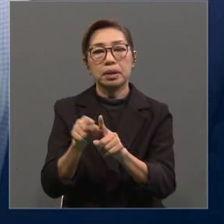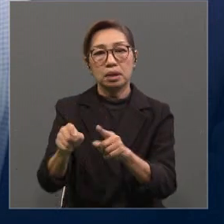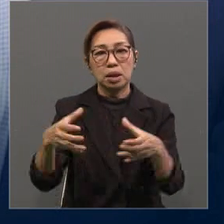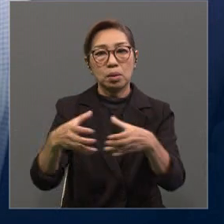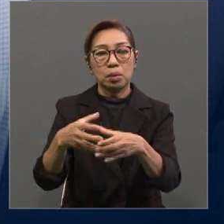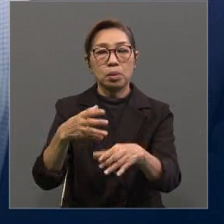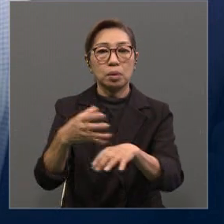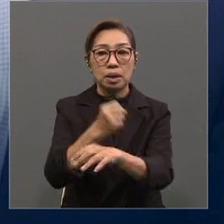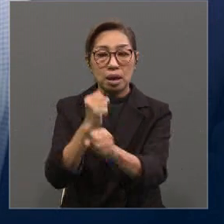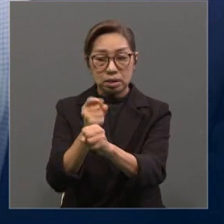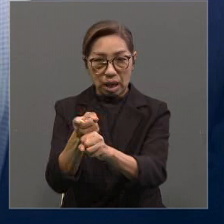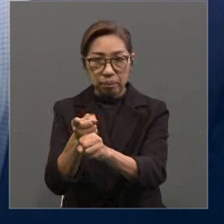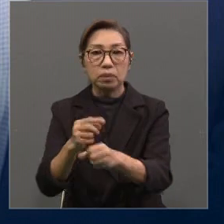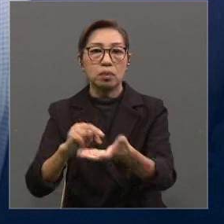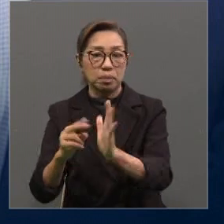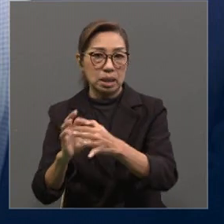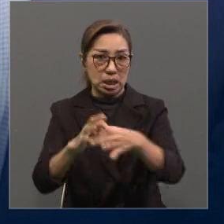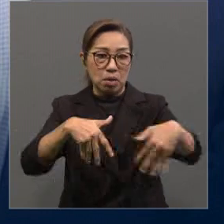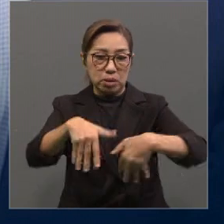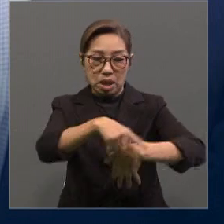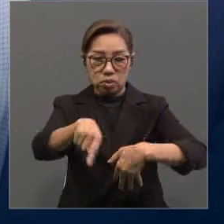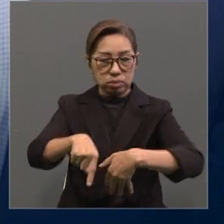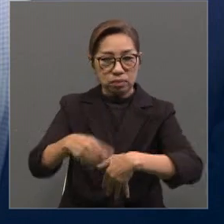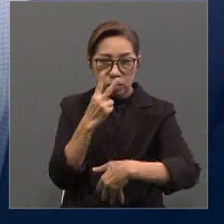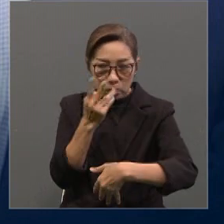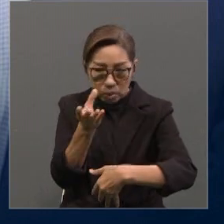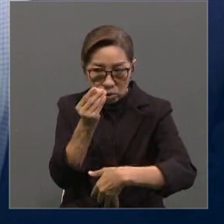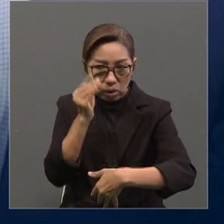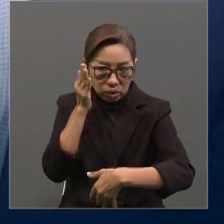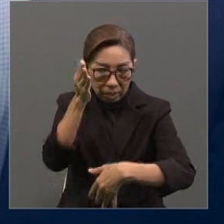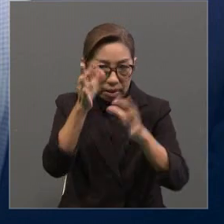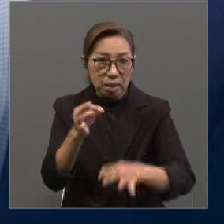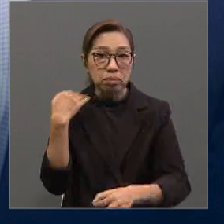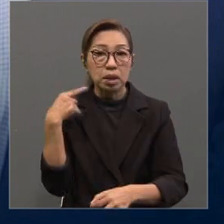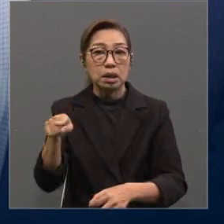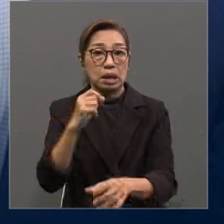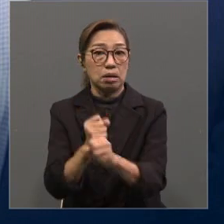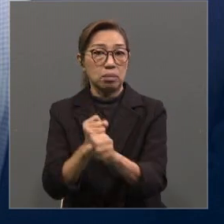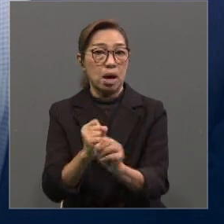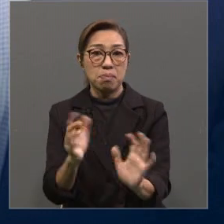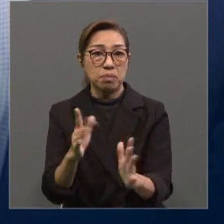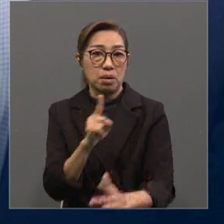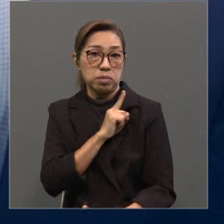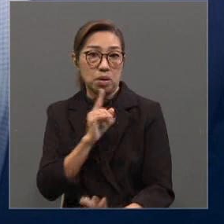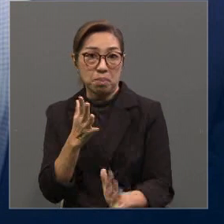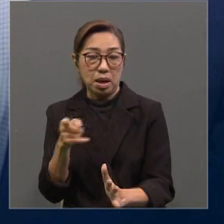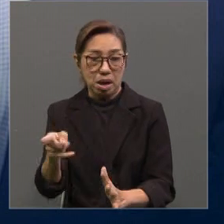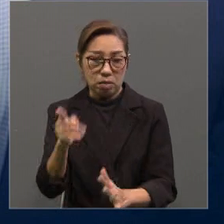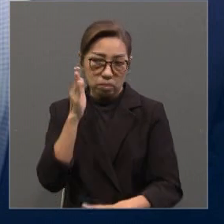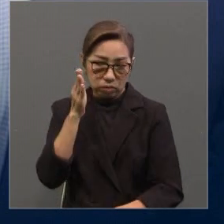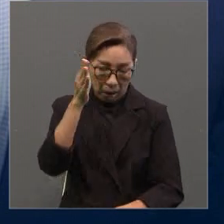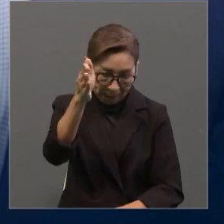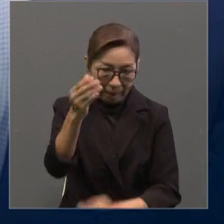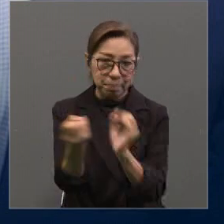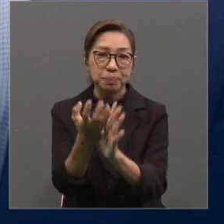คทำก็จะมีผลต่อการตัดสินใจของประชาชนในอนาคตการเพิกเฉยต่อหน้าที่เหล่านี้มีราคาแพงที่ต้องจ่ายในอนา